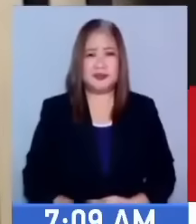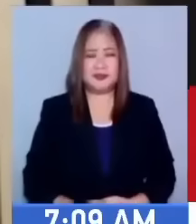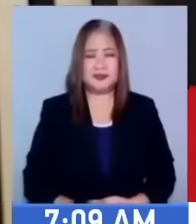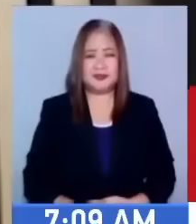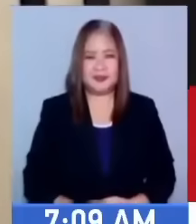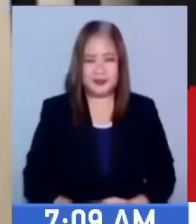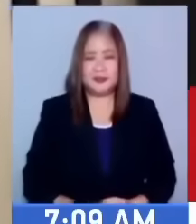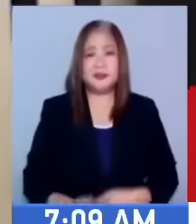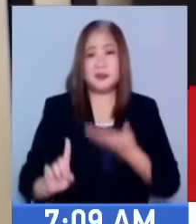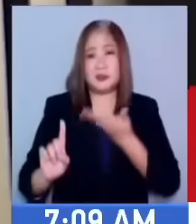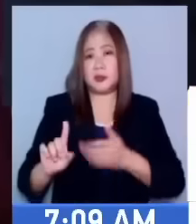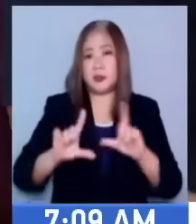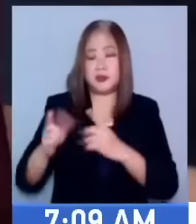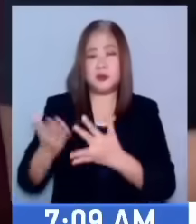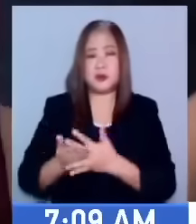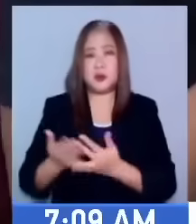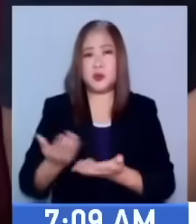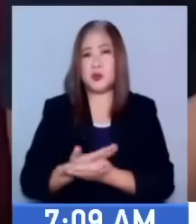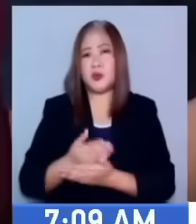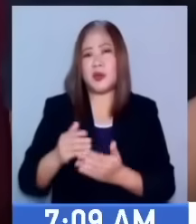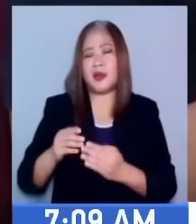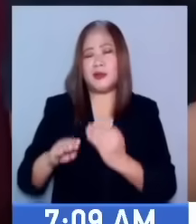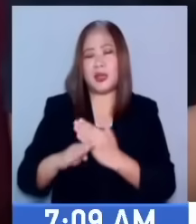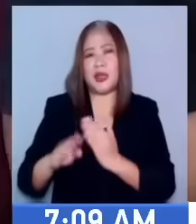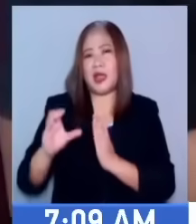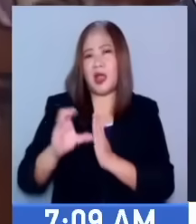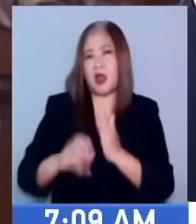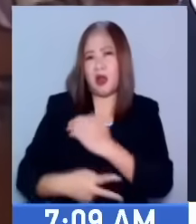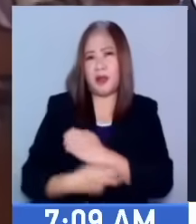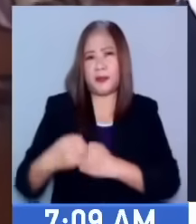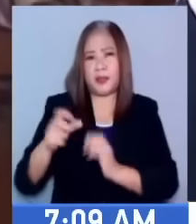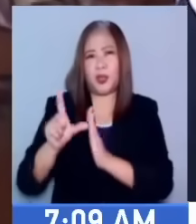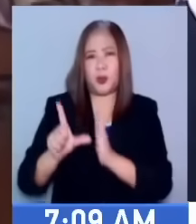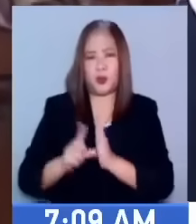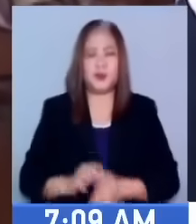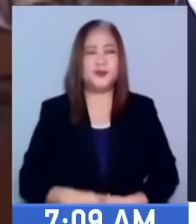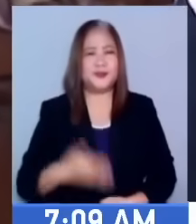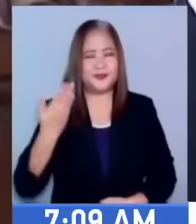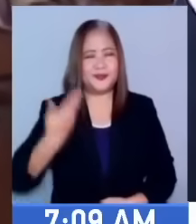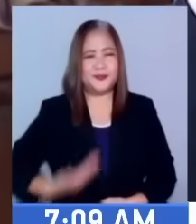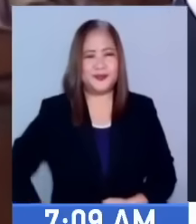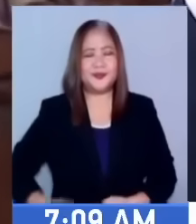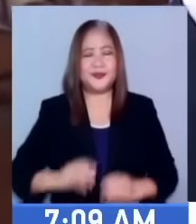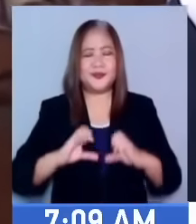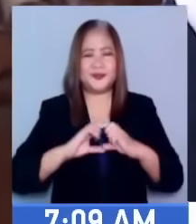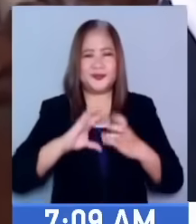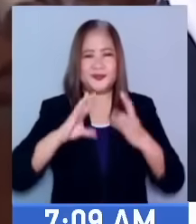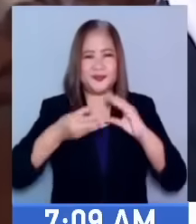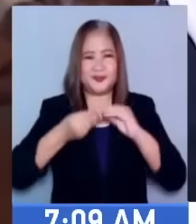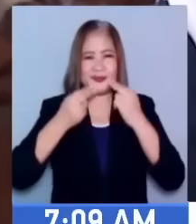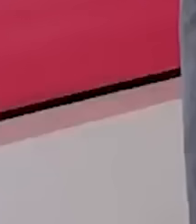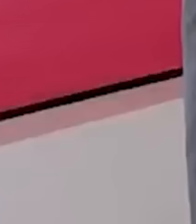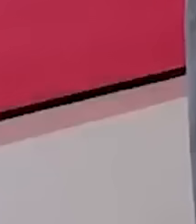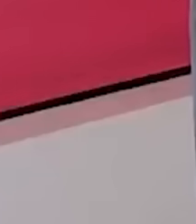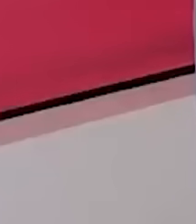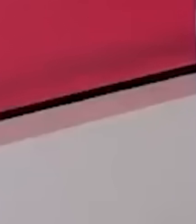New Anti-Carnapping Act. Ito ang unang balita. James Agustin para sa GMA Integrated News.